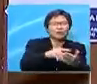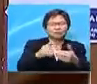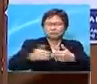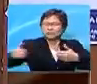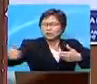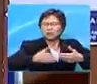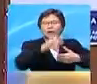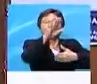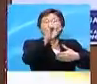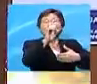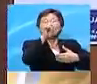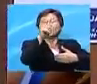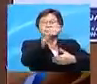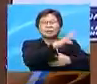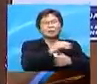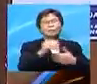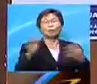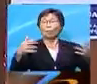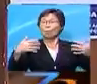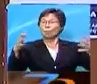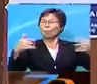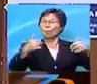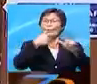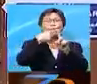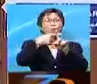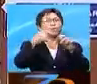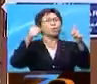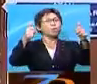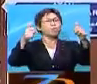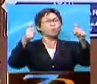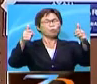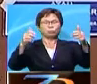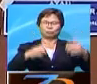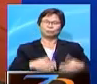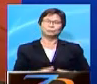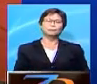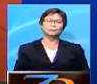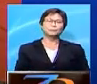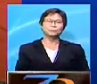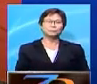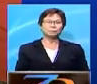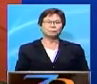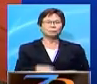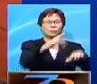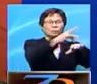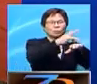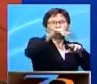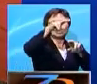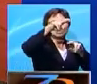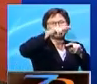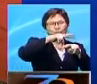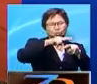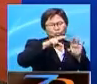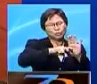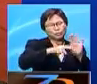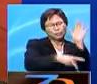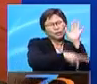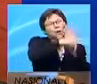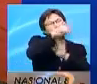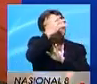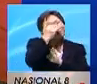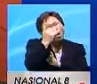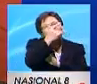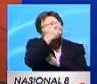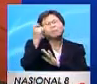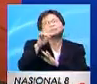50 met sekaligus mendapat sambutan positif daftar pemilih kekosongan kerusi parlimen ini berikutan